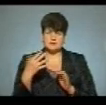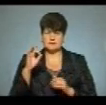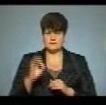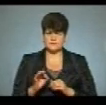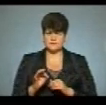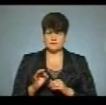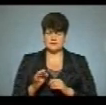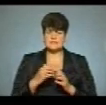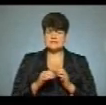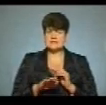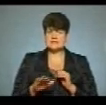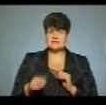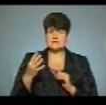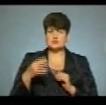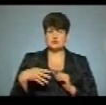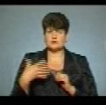56,5% і серед дітей